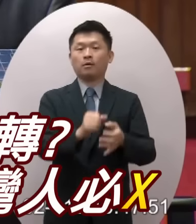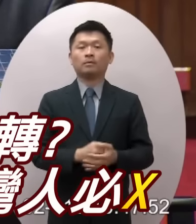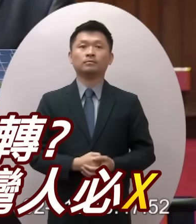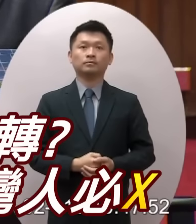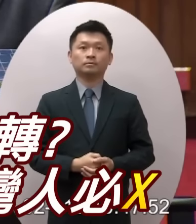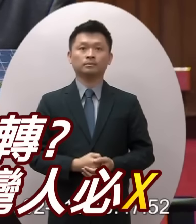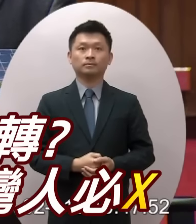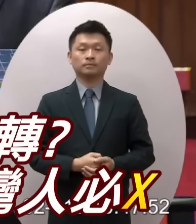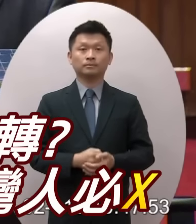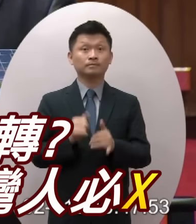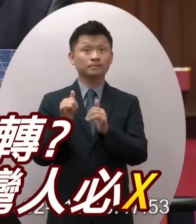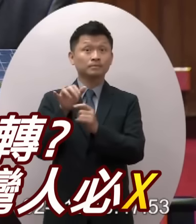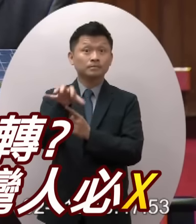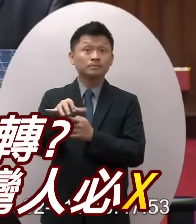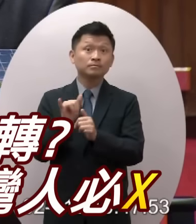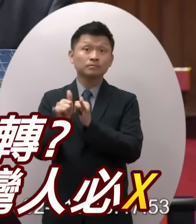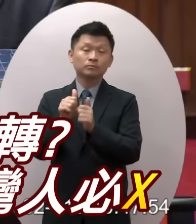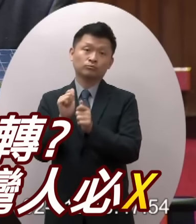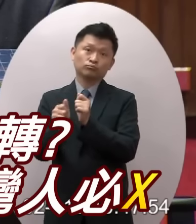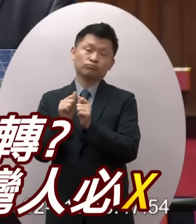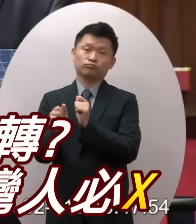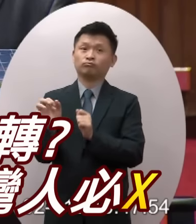结果农民呢，伊是免税。